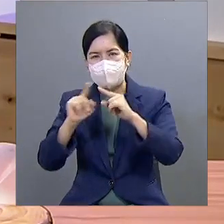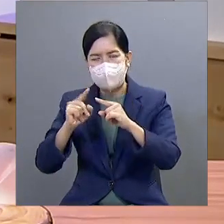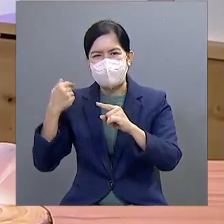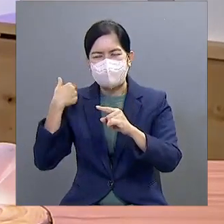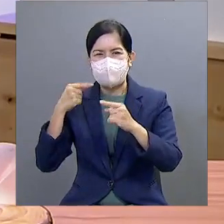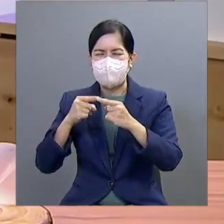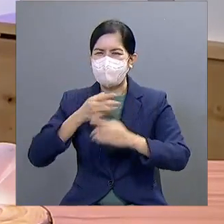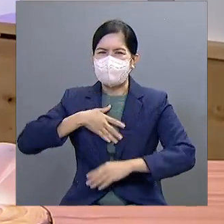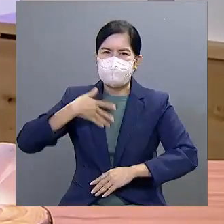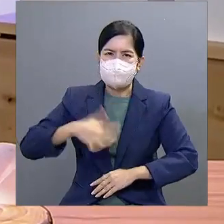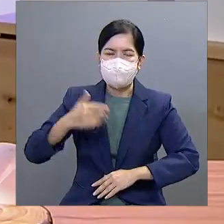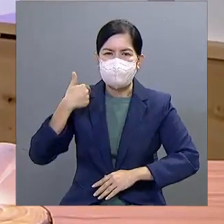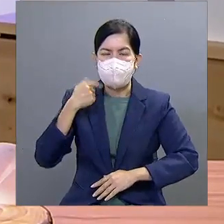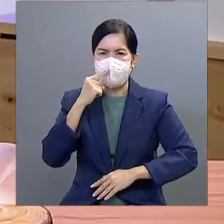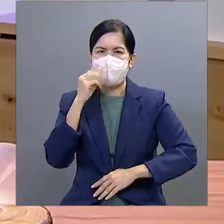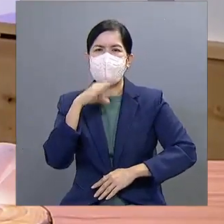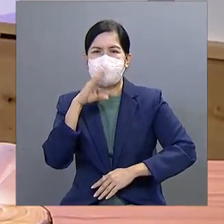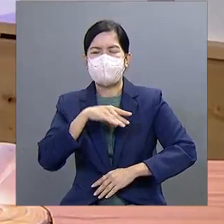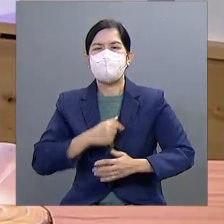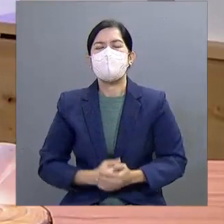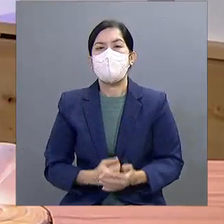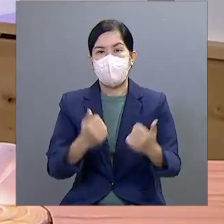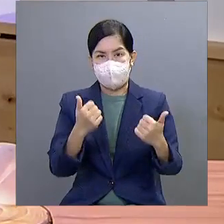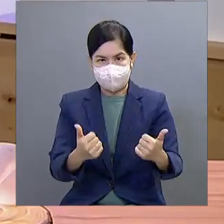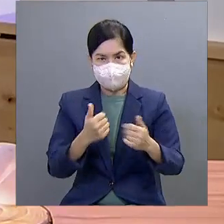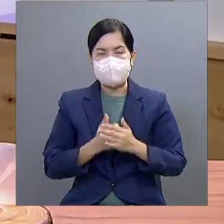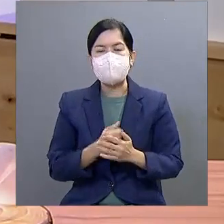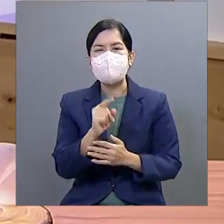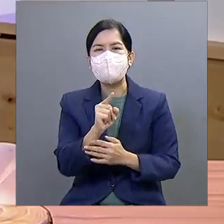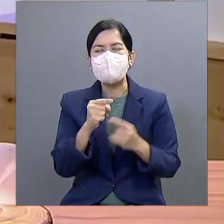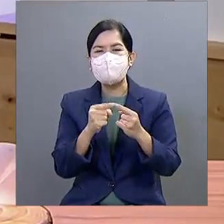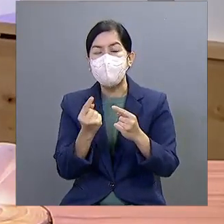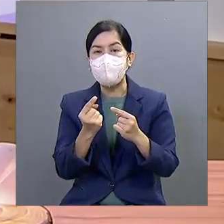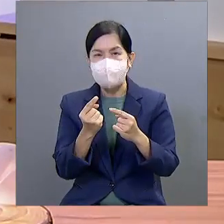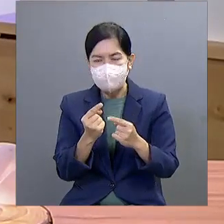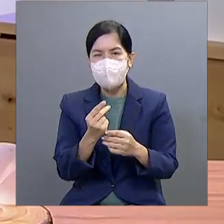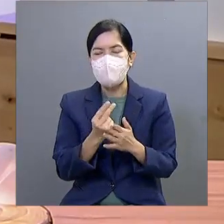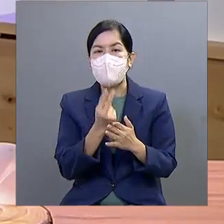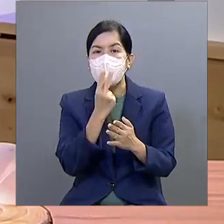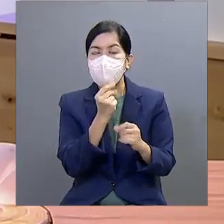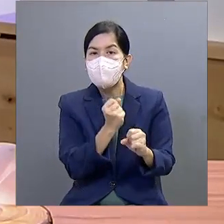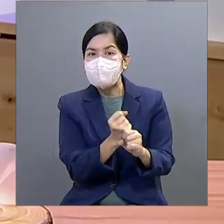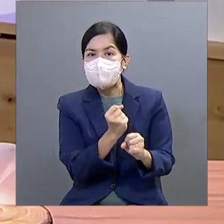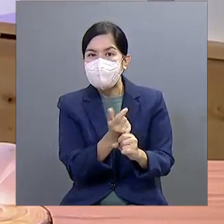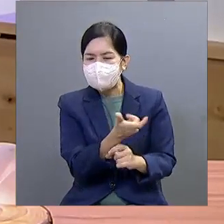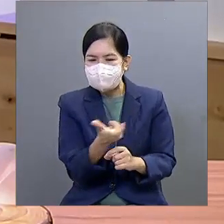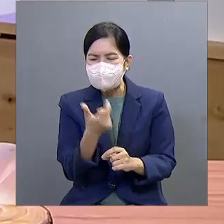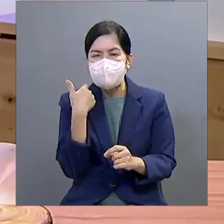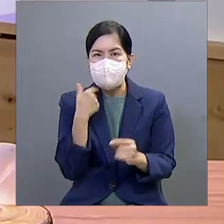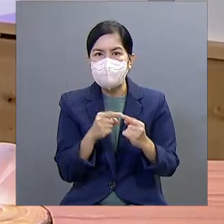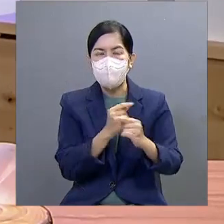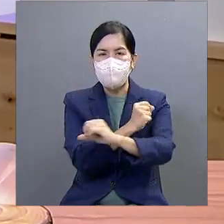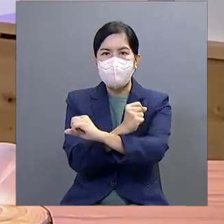ะคะสำหรับวันนี้นะคะการก็จะมาชวนคุณผู้ชมนะคะทำสเปรย์ดับกลิ่นฉี่หมาแมวนะคะที่อยู่ในบ้านของคุณผู้ชม